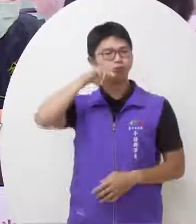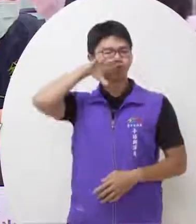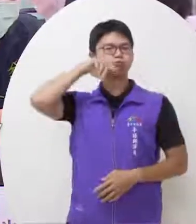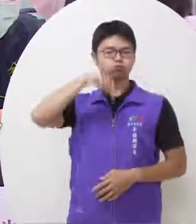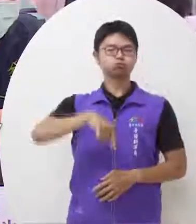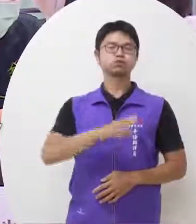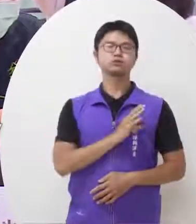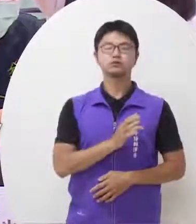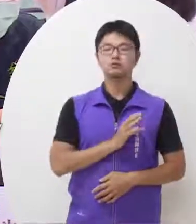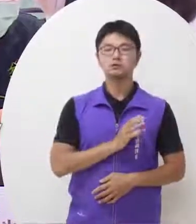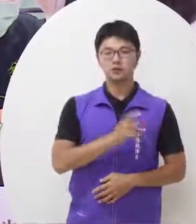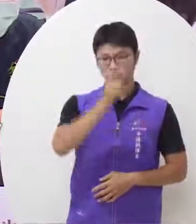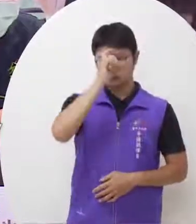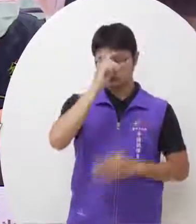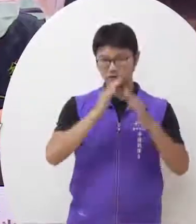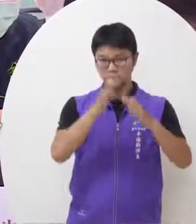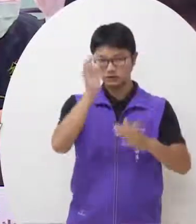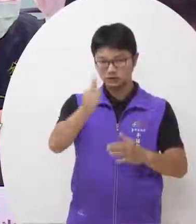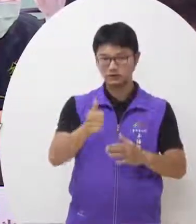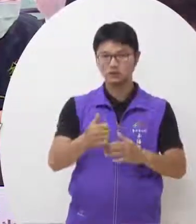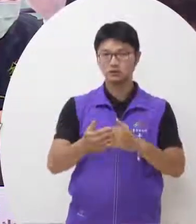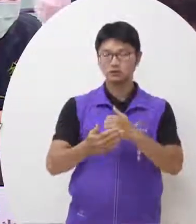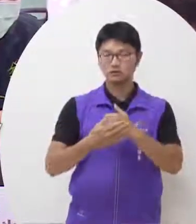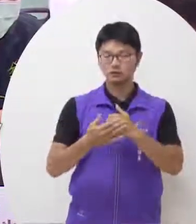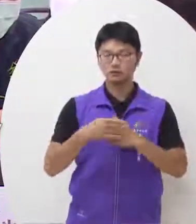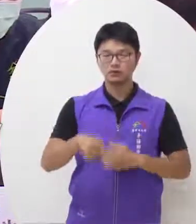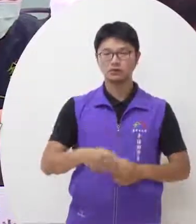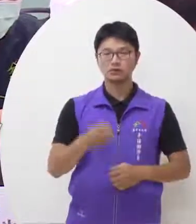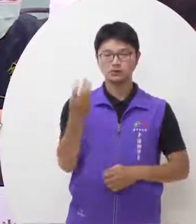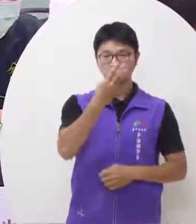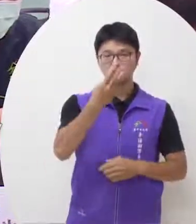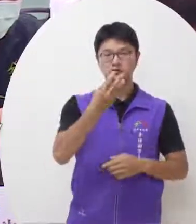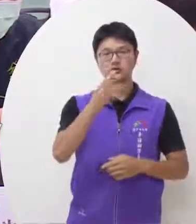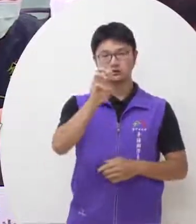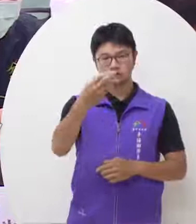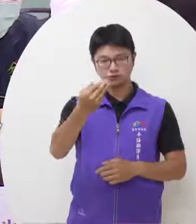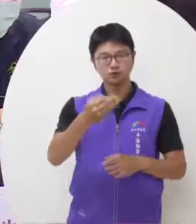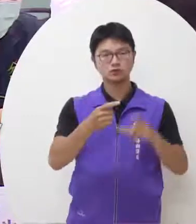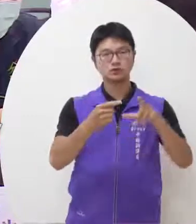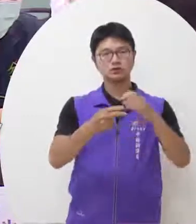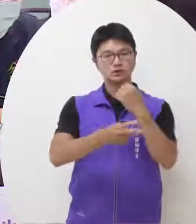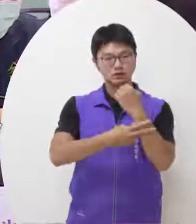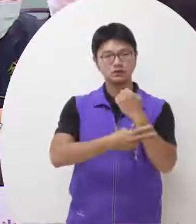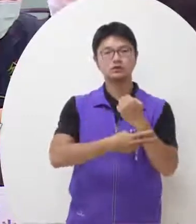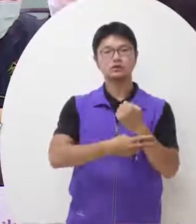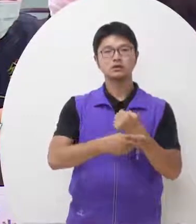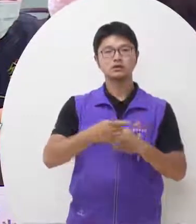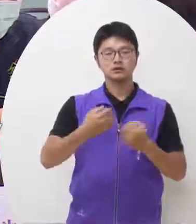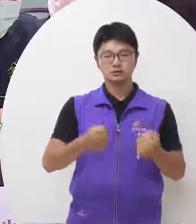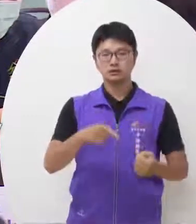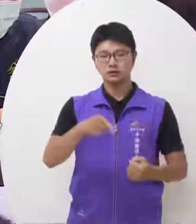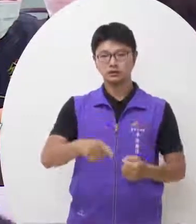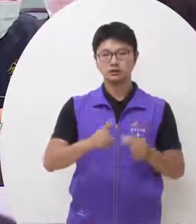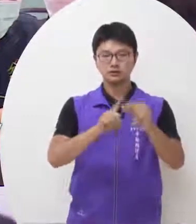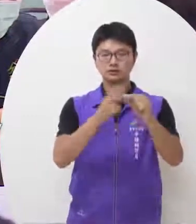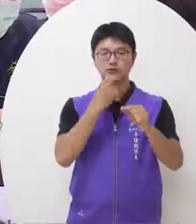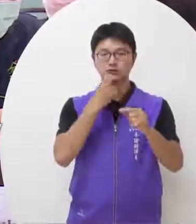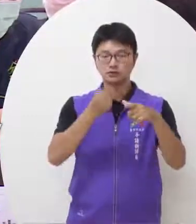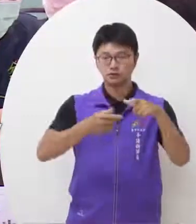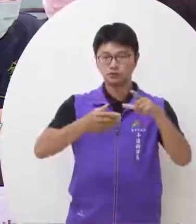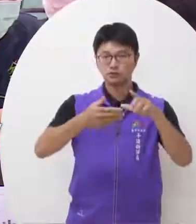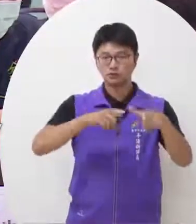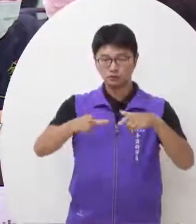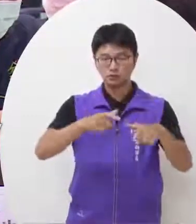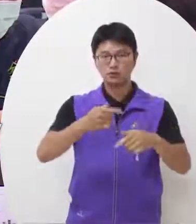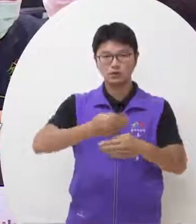希望市长能给我们所有39个里、所有里长一个很大的机会，在开幕的时候邀请所有的里